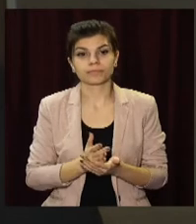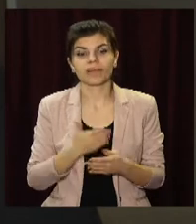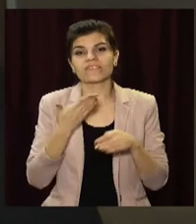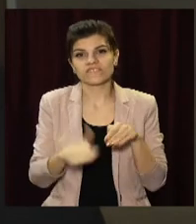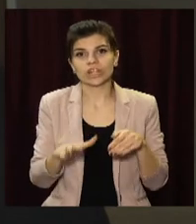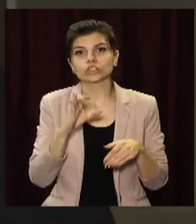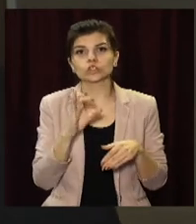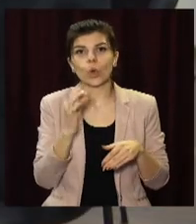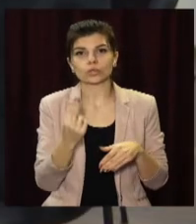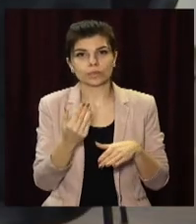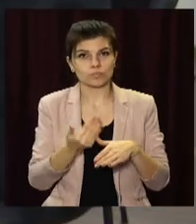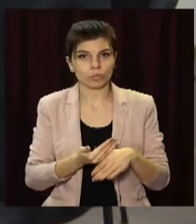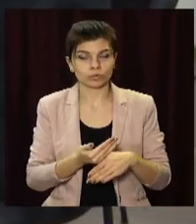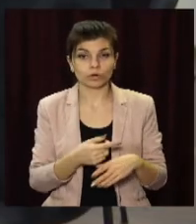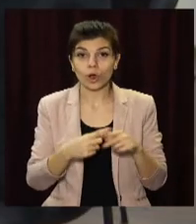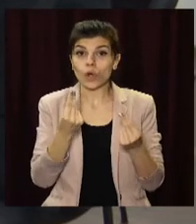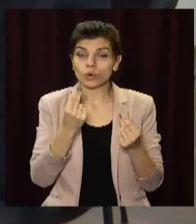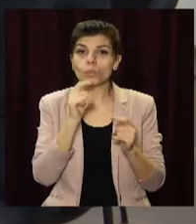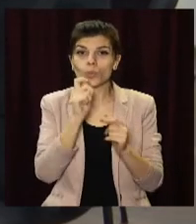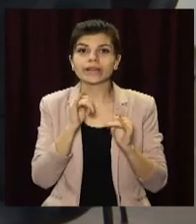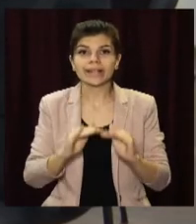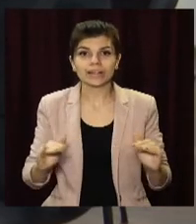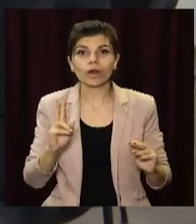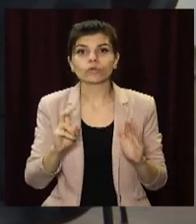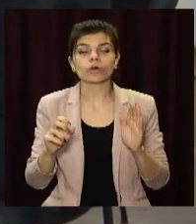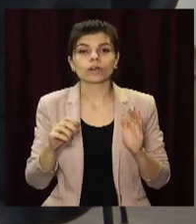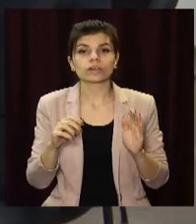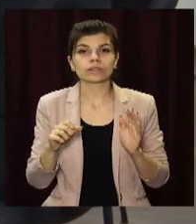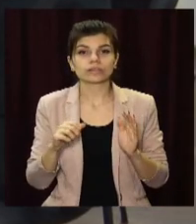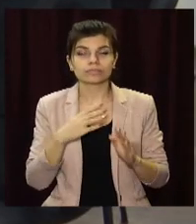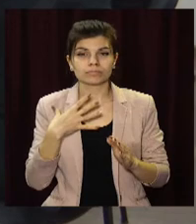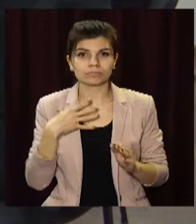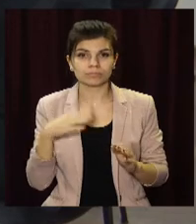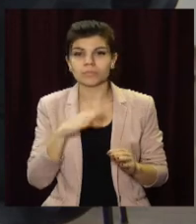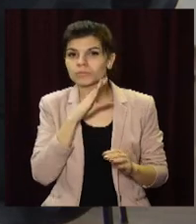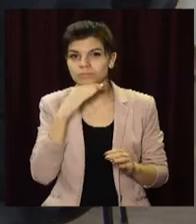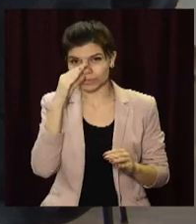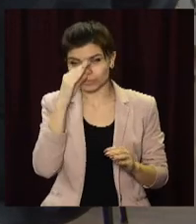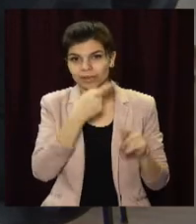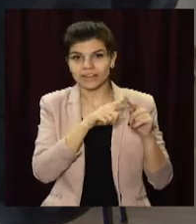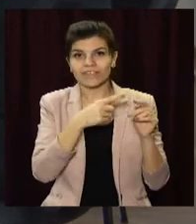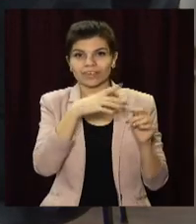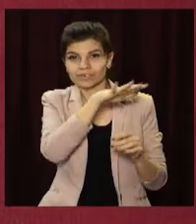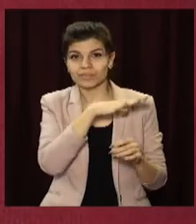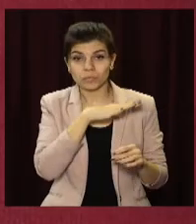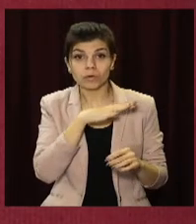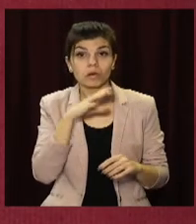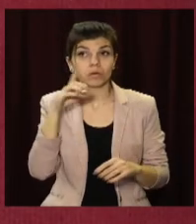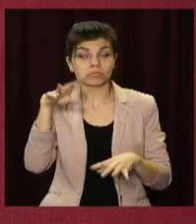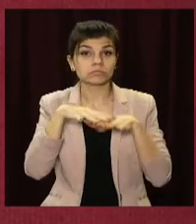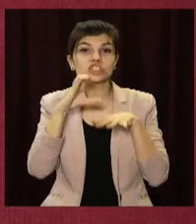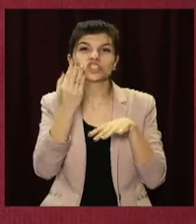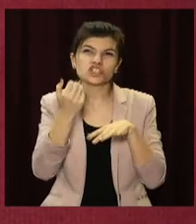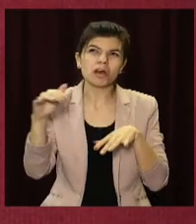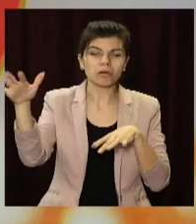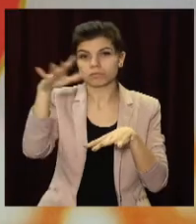Виділяють нам соціальну допомогу. Гроші та подарунки для дітей загиблих захисників зібрали члени організації «Громада» у США. А передали